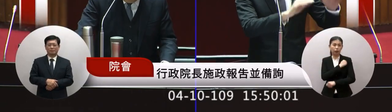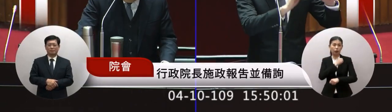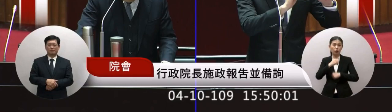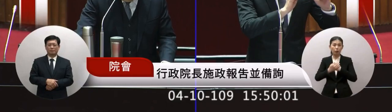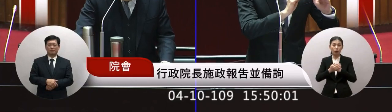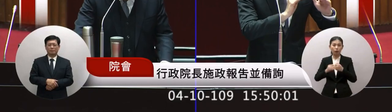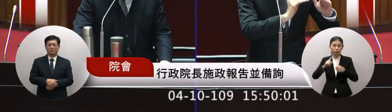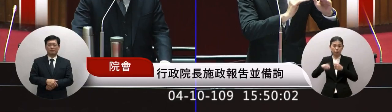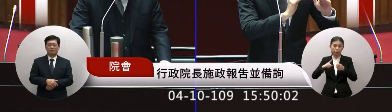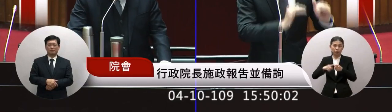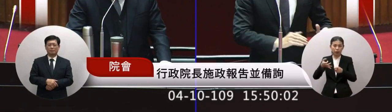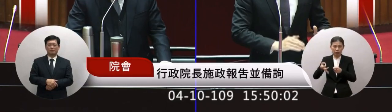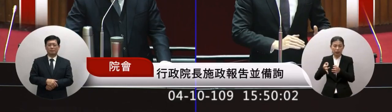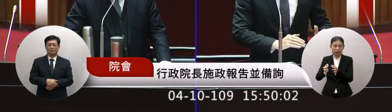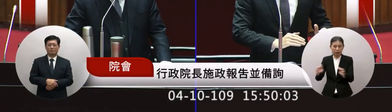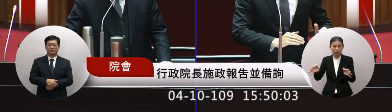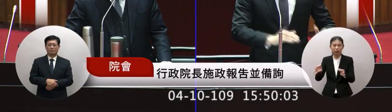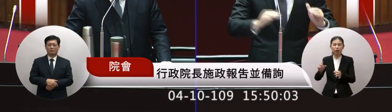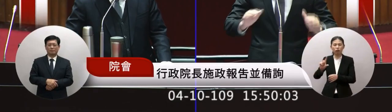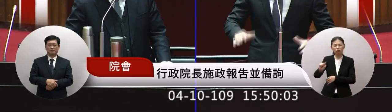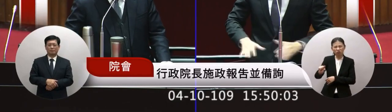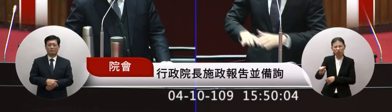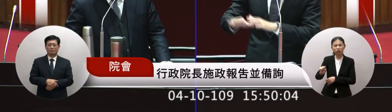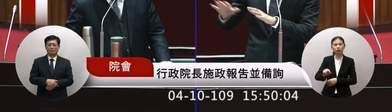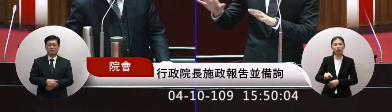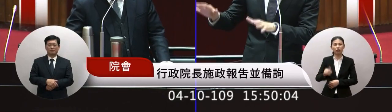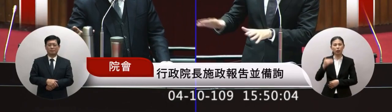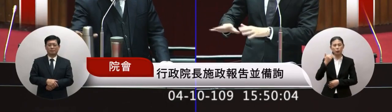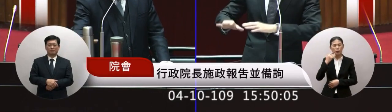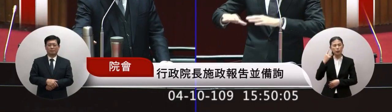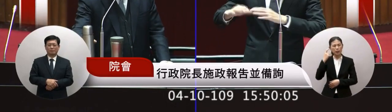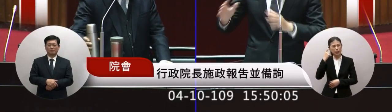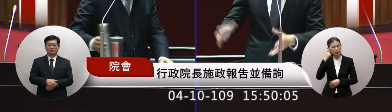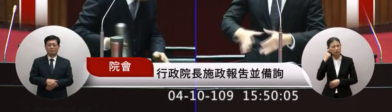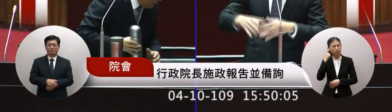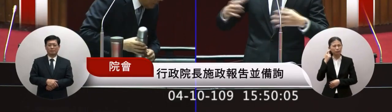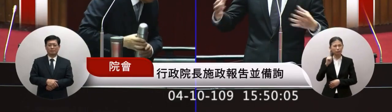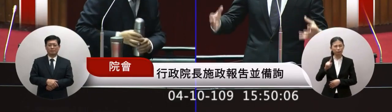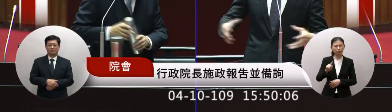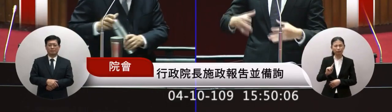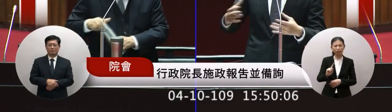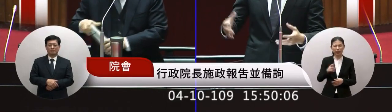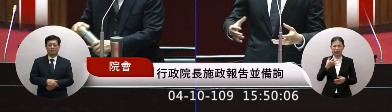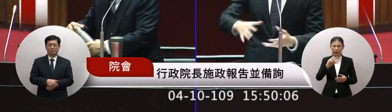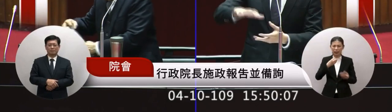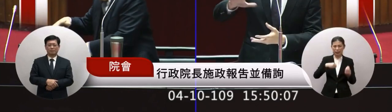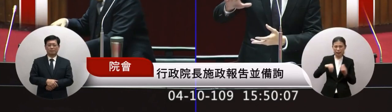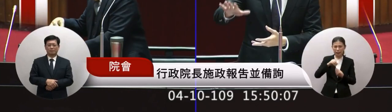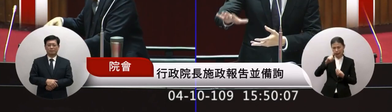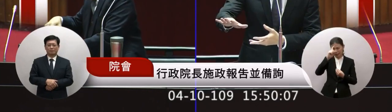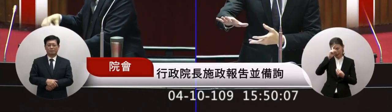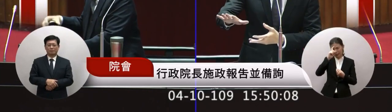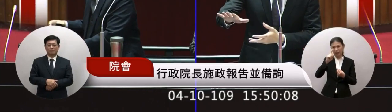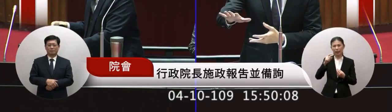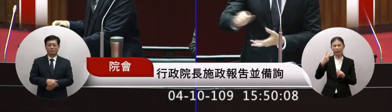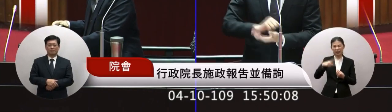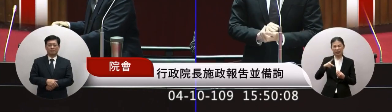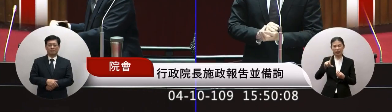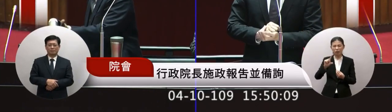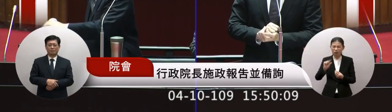付，其实已经都是较低啊。啊，咱即马来搁要想办法吼，要去调整那个财务的稳定，要甲降吼较低